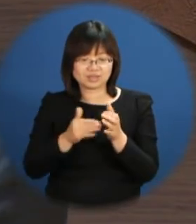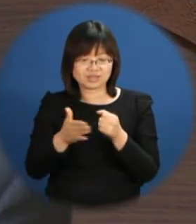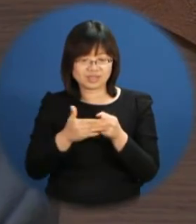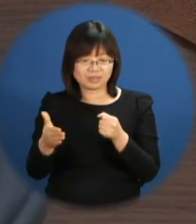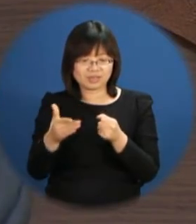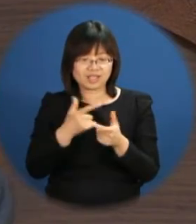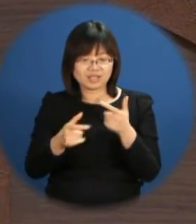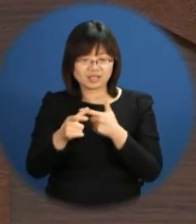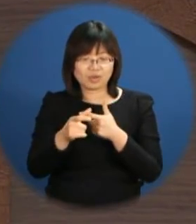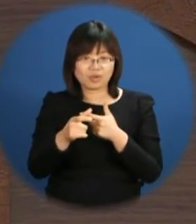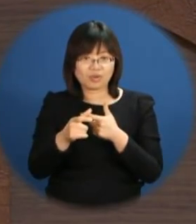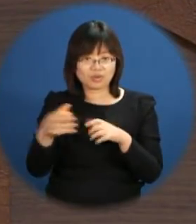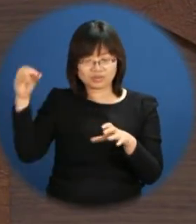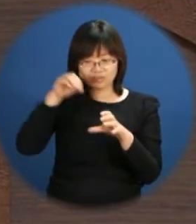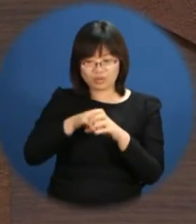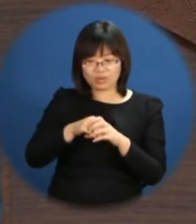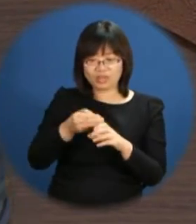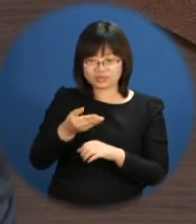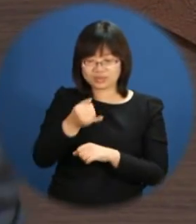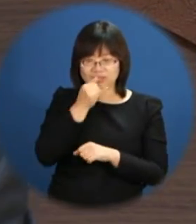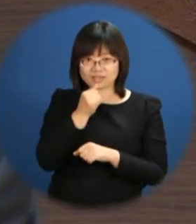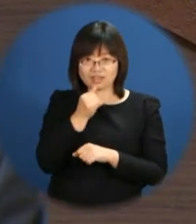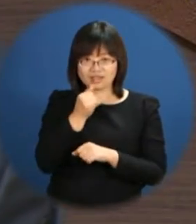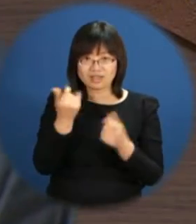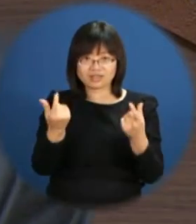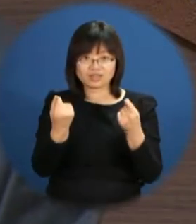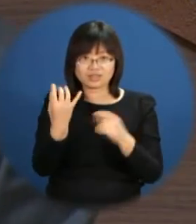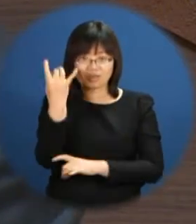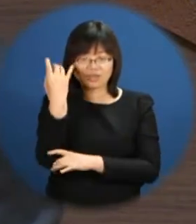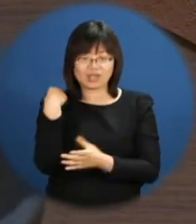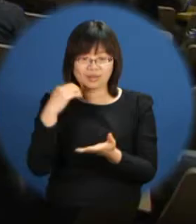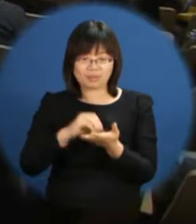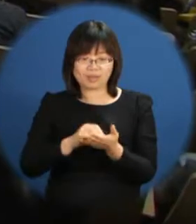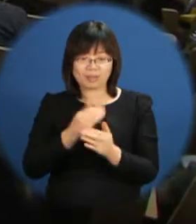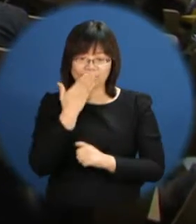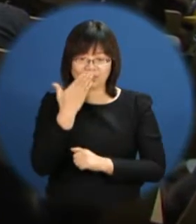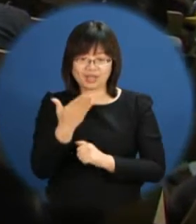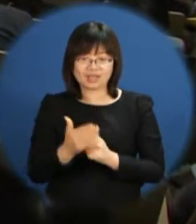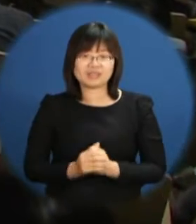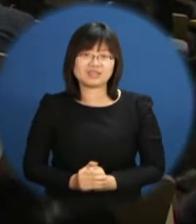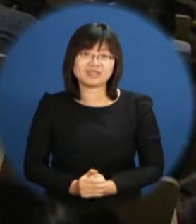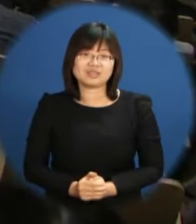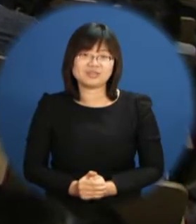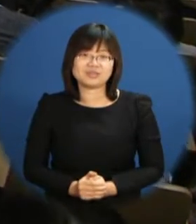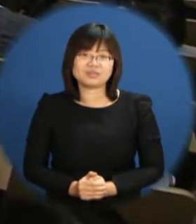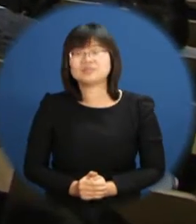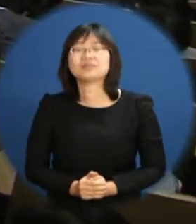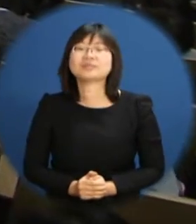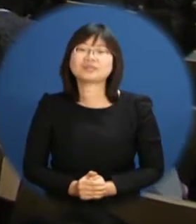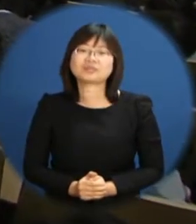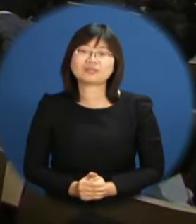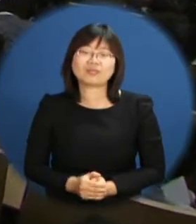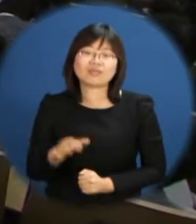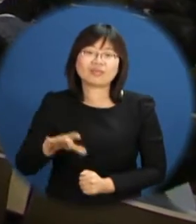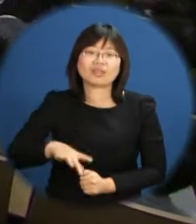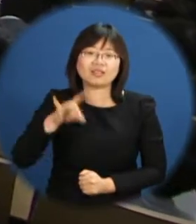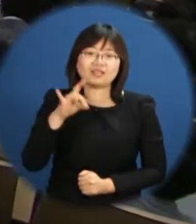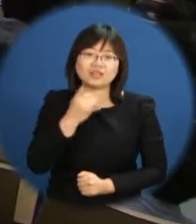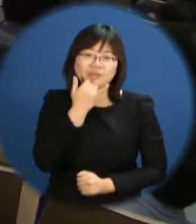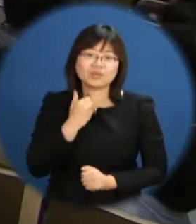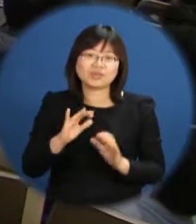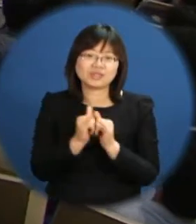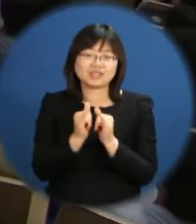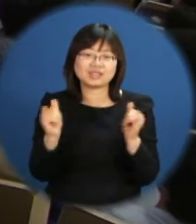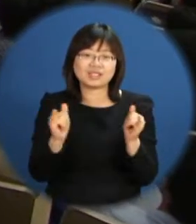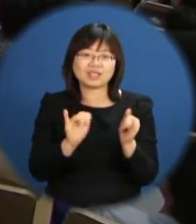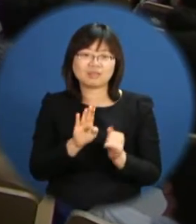다시 로지 스턴을 넣어 주면 이렇게 원상을 복이 되지 않겠냐 그래서 이제 2009 독일 사람